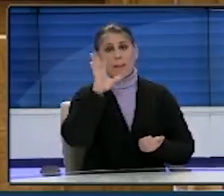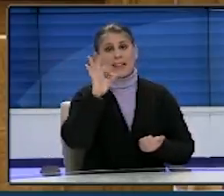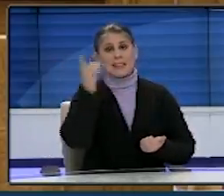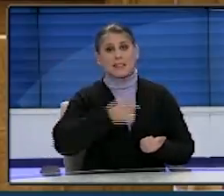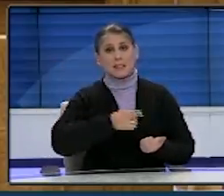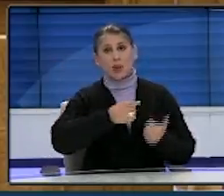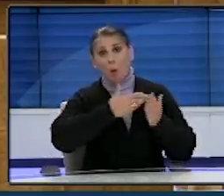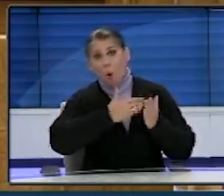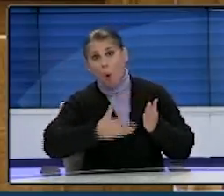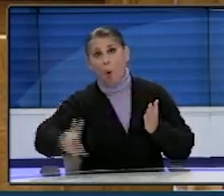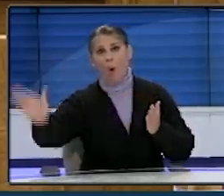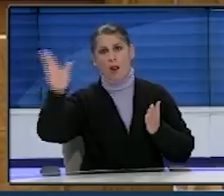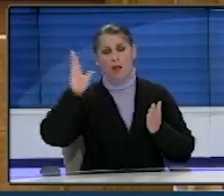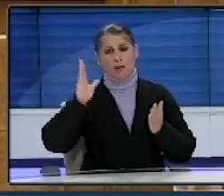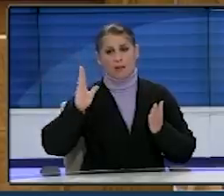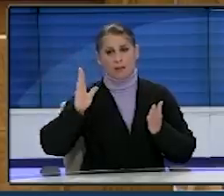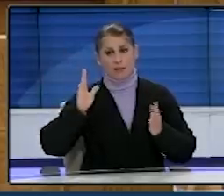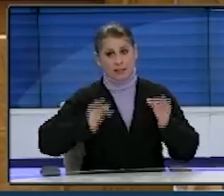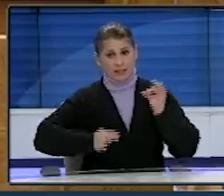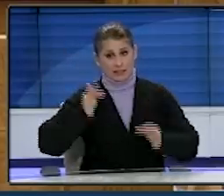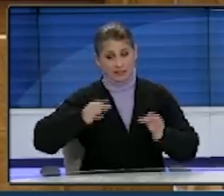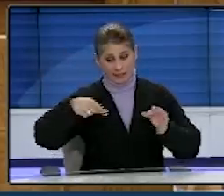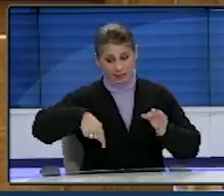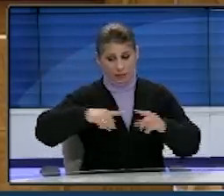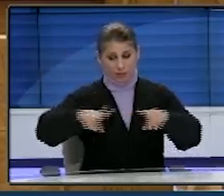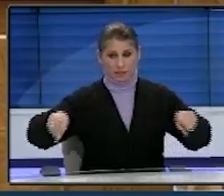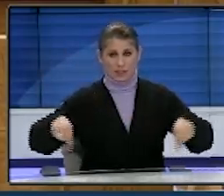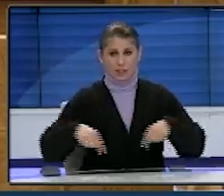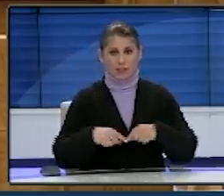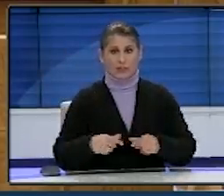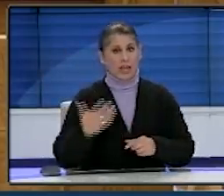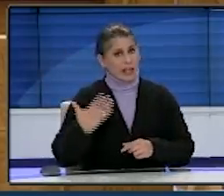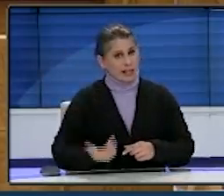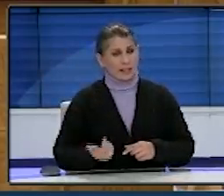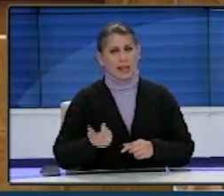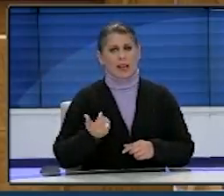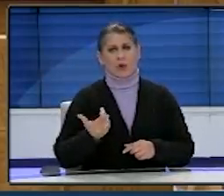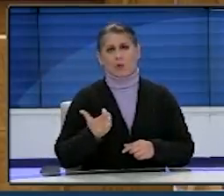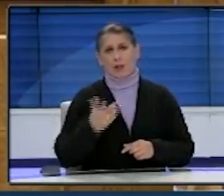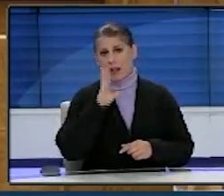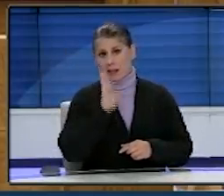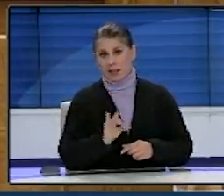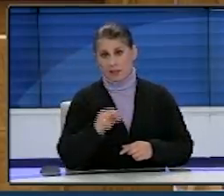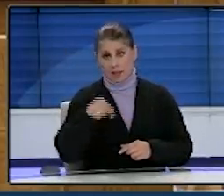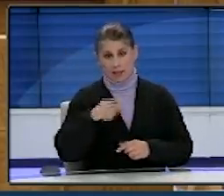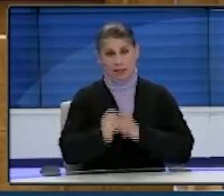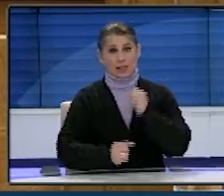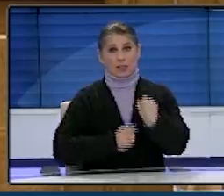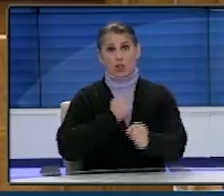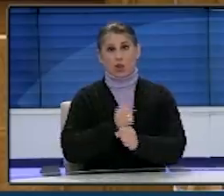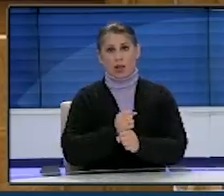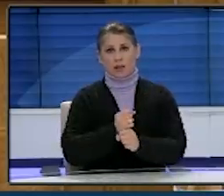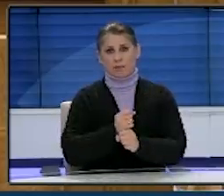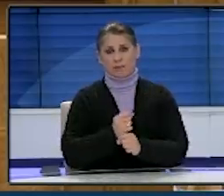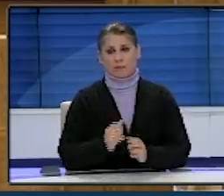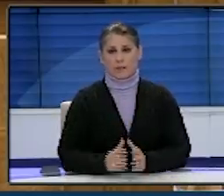λέτε ή και όλα ακόμα, χάρη τη συζήτηση εδώ μέσα, να έχουν κάποια δόση αληθείας για εκείνο το χρόνο, για εκείνη τη